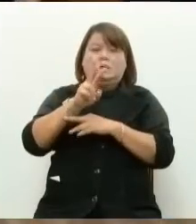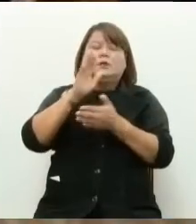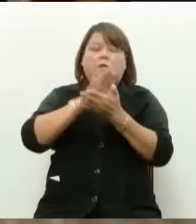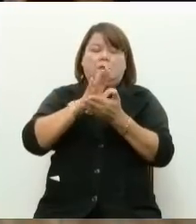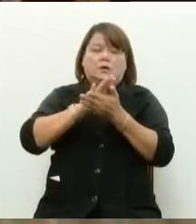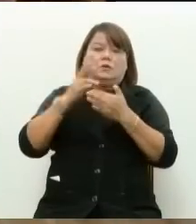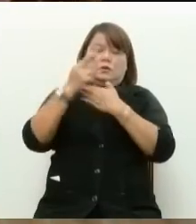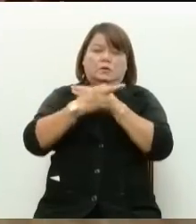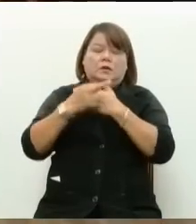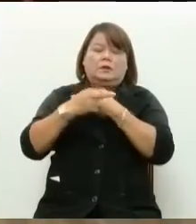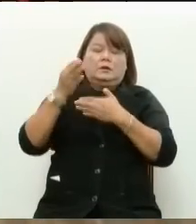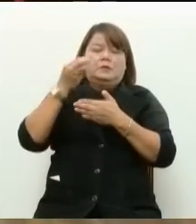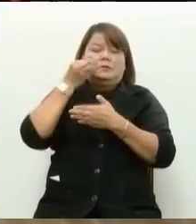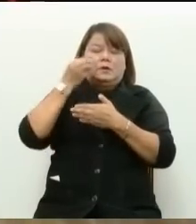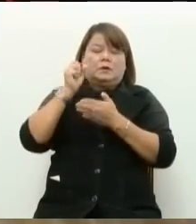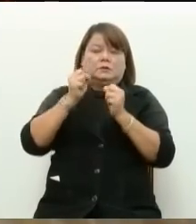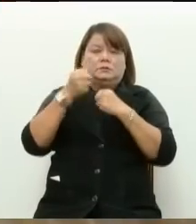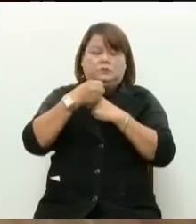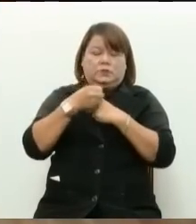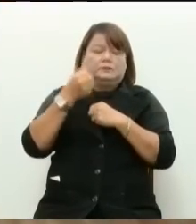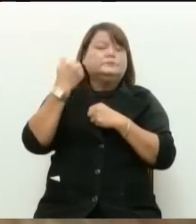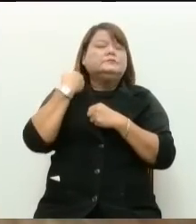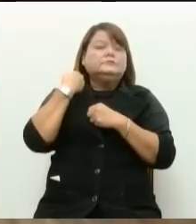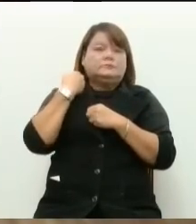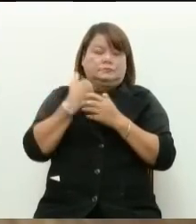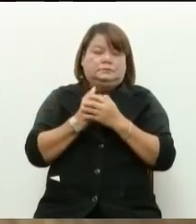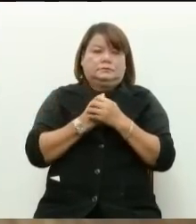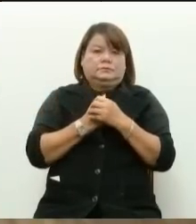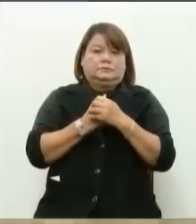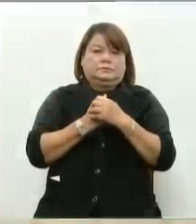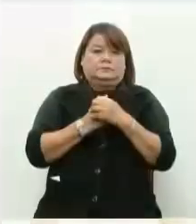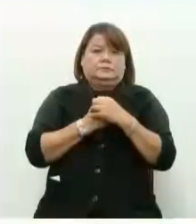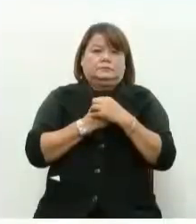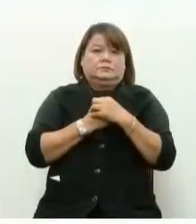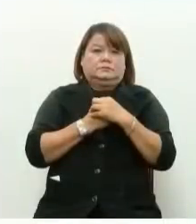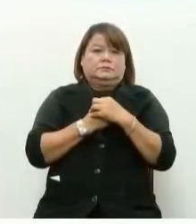แรมบ้านสวนรีสอร์ทจังหวัดนครสวรรค์